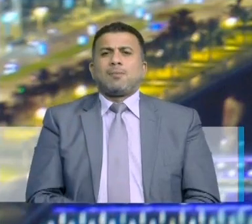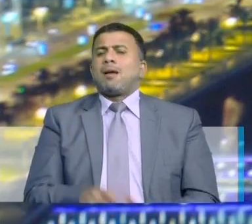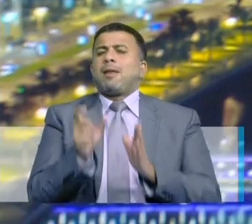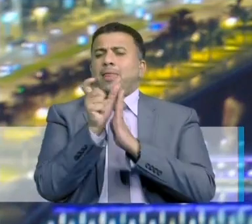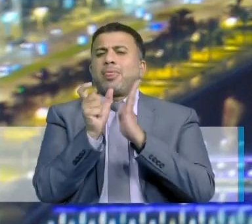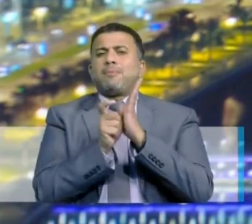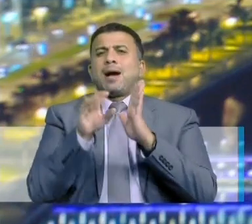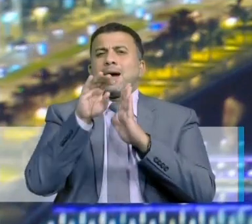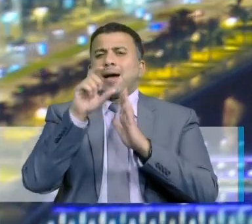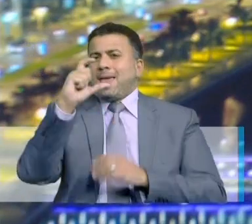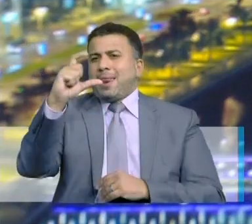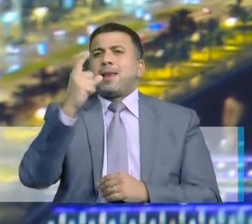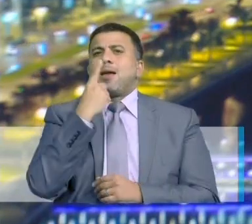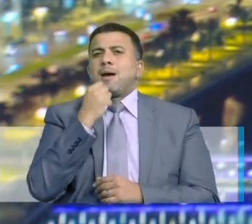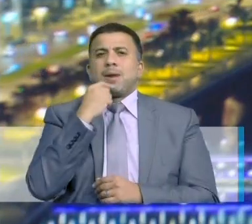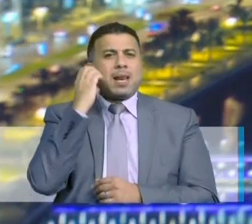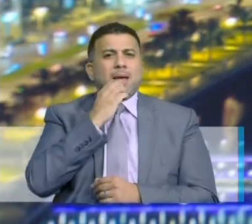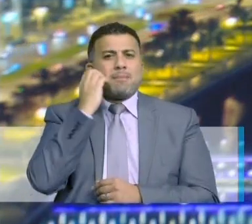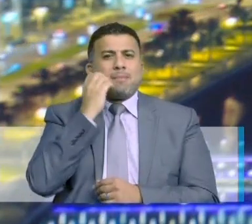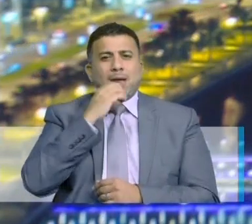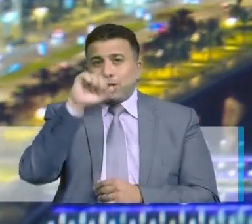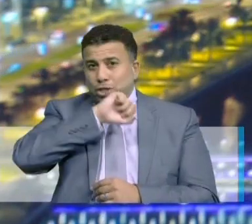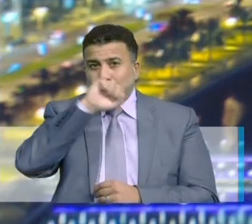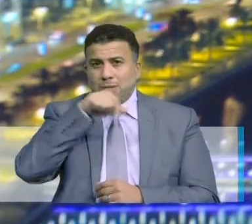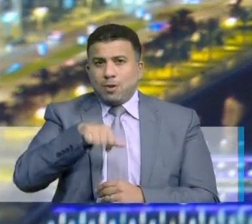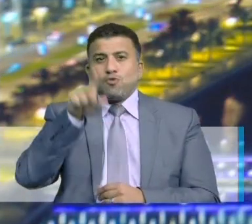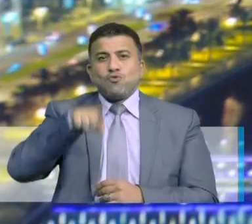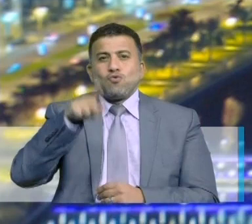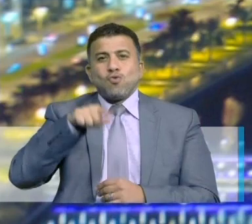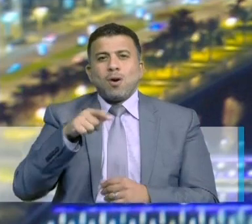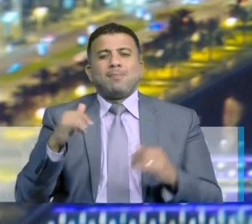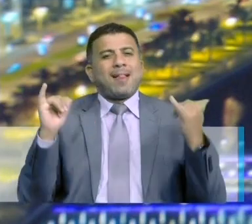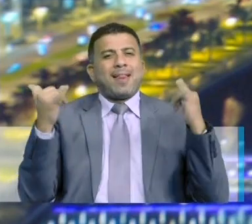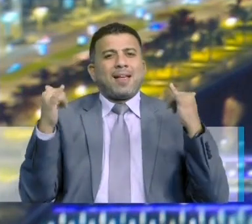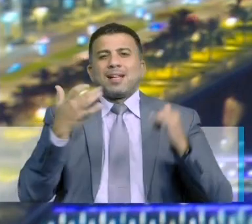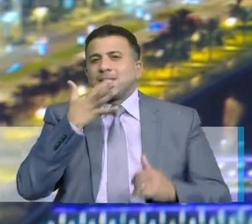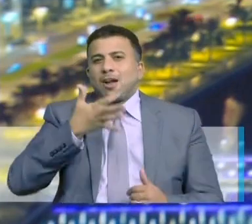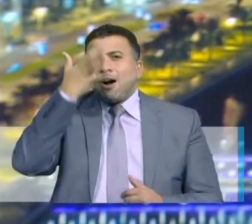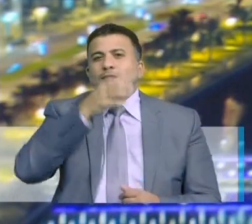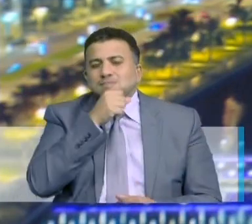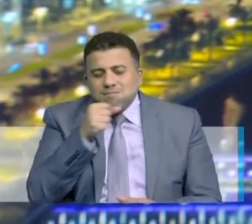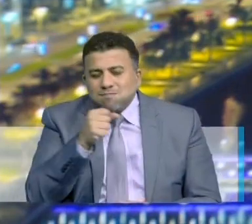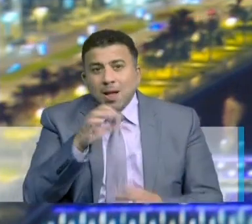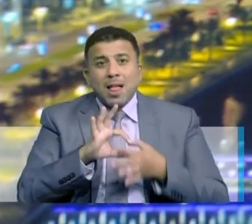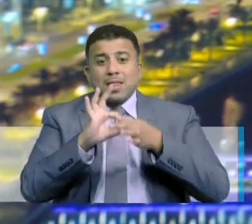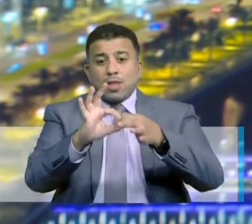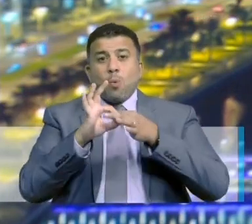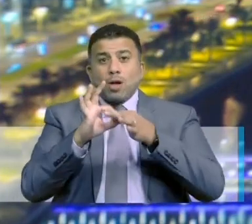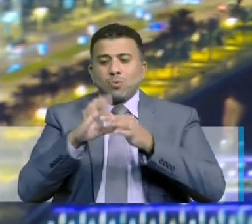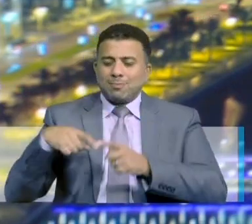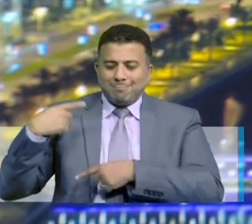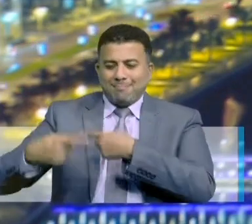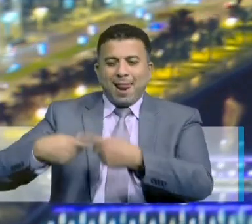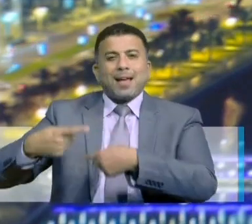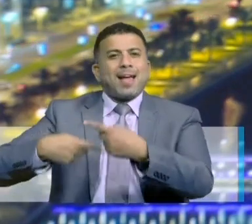نظم الهلال الاحمر الاماراتي فرع الشارقه يوما ترفيهيه لكبار السن تحت شعار تواصل الاجيال